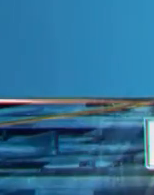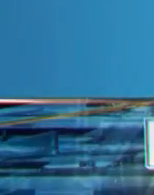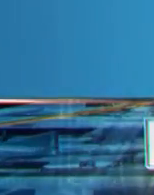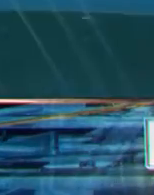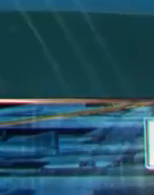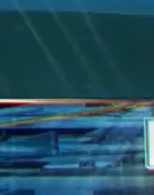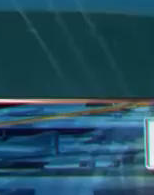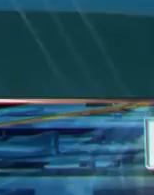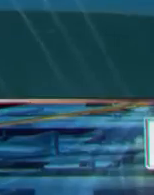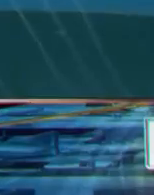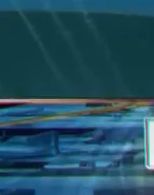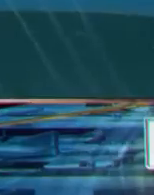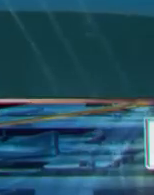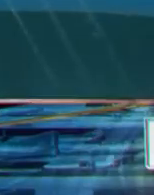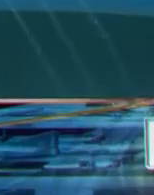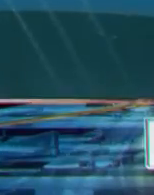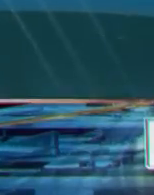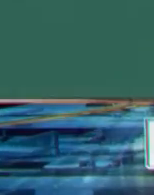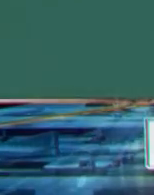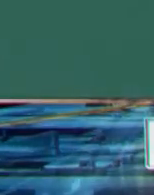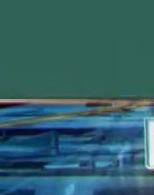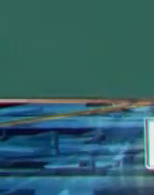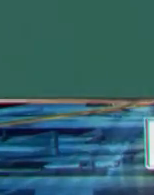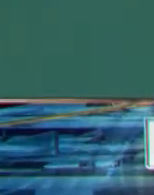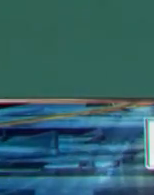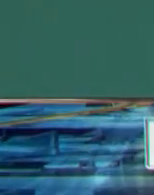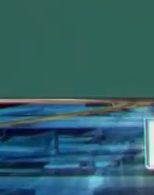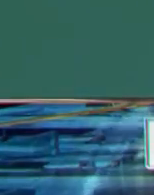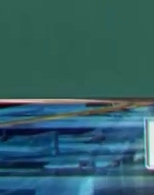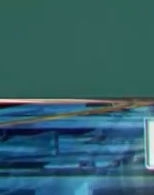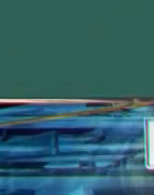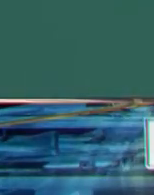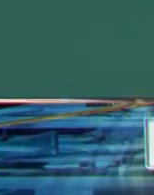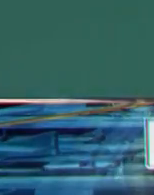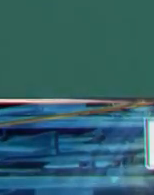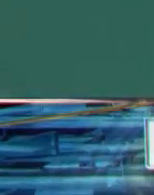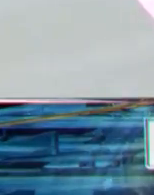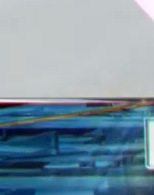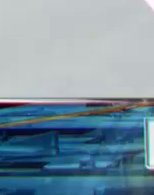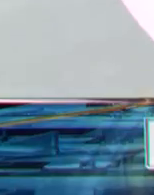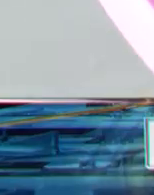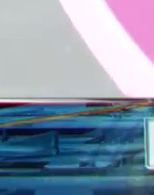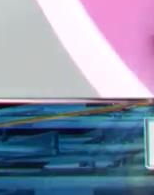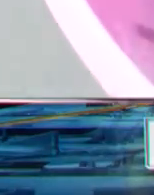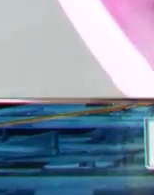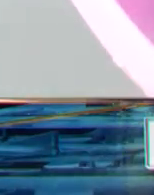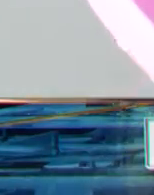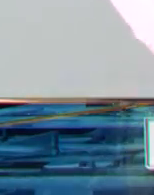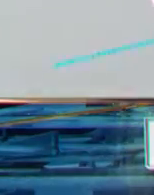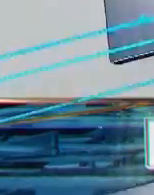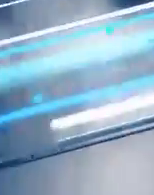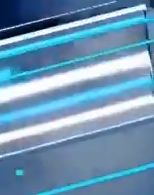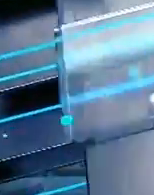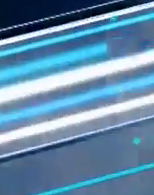Балық шаруашылығына басымдығы зор. Алдағы 10 жылда елде 545 шаруашылық құрылады, екеуі Алматы облысында.